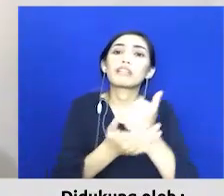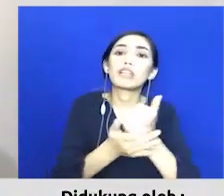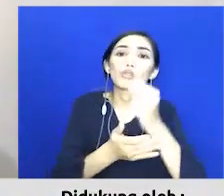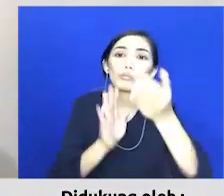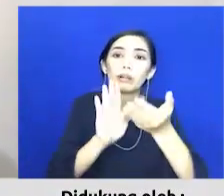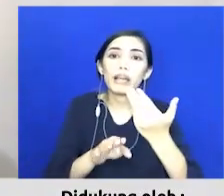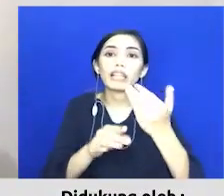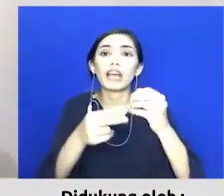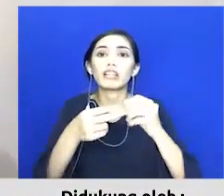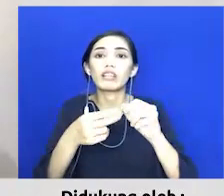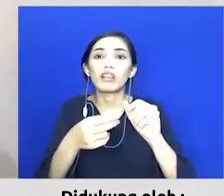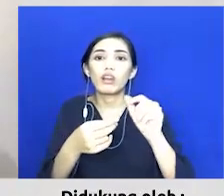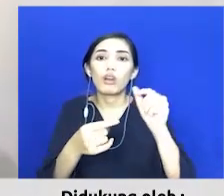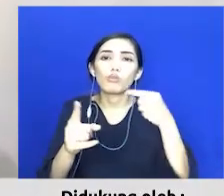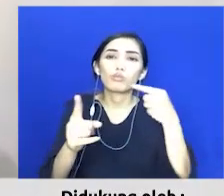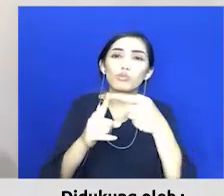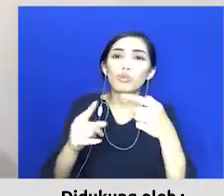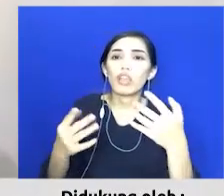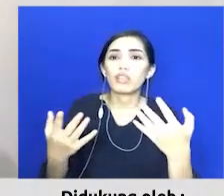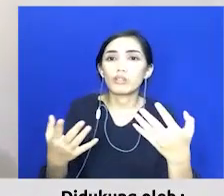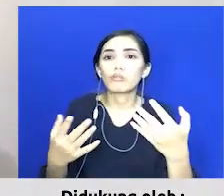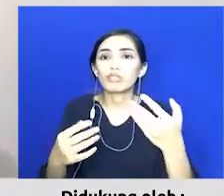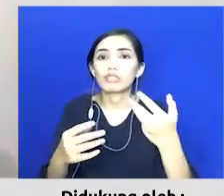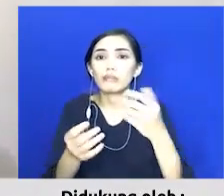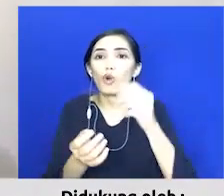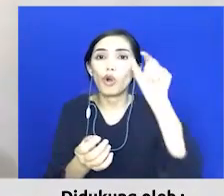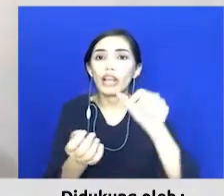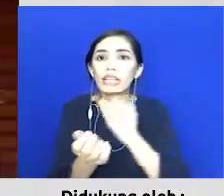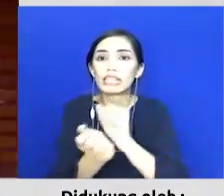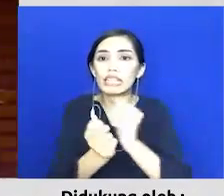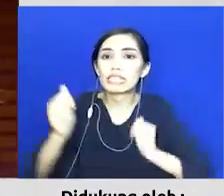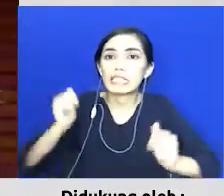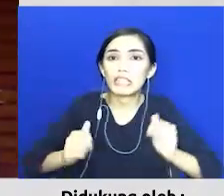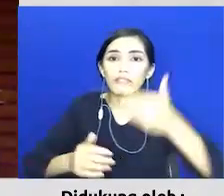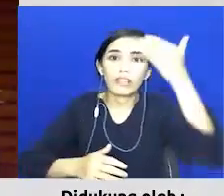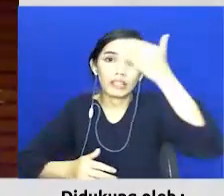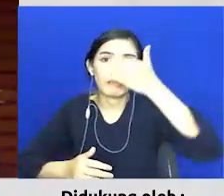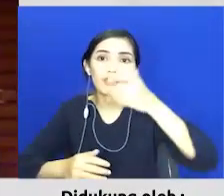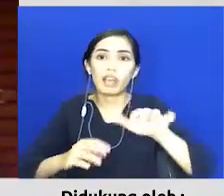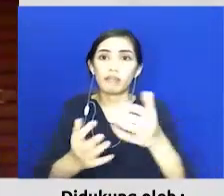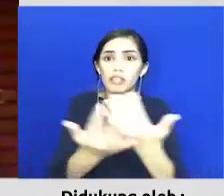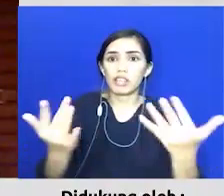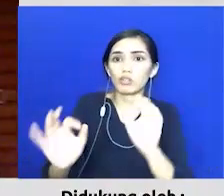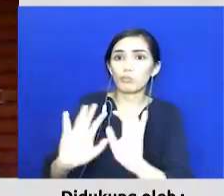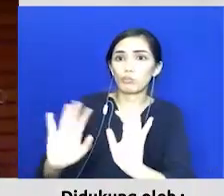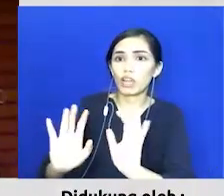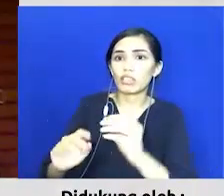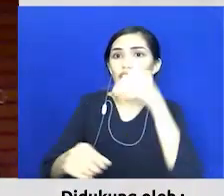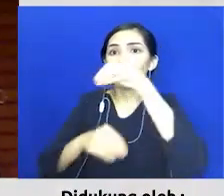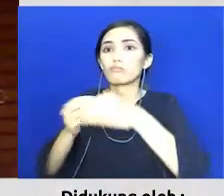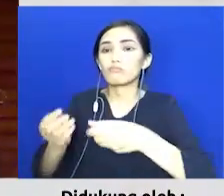bukan dicekokin gitu ya, tapi justru harus dibikin lebih gelisah gitu. Dan yang aku tangkap dari penjelasan Pak